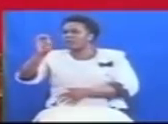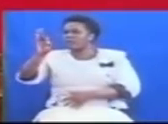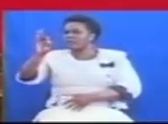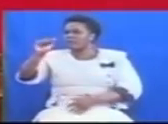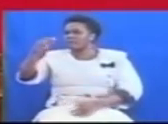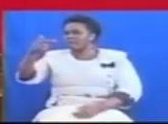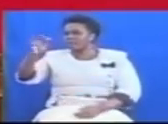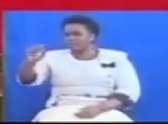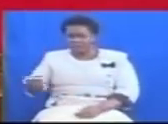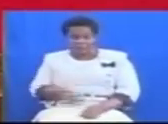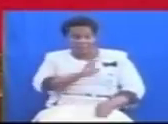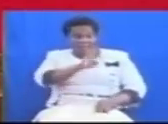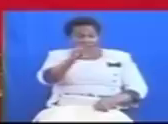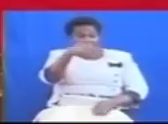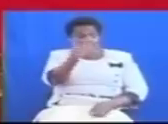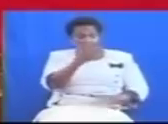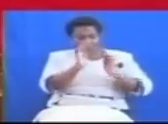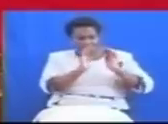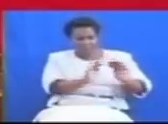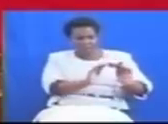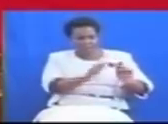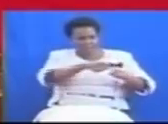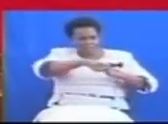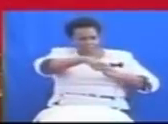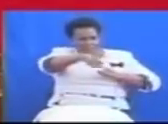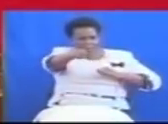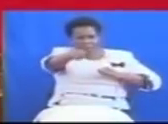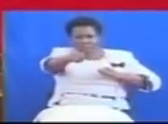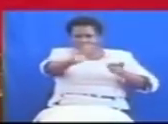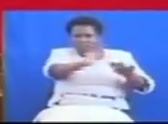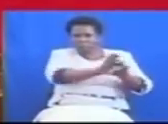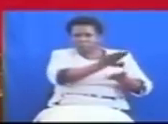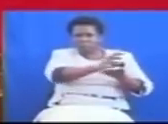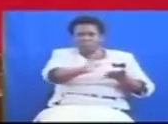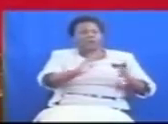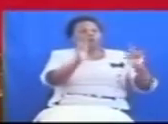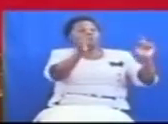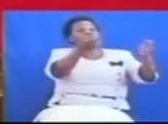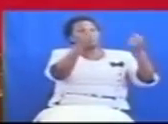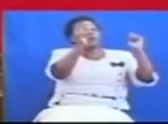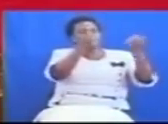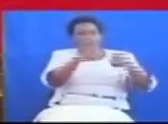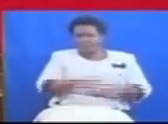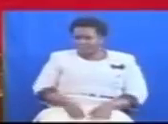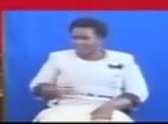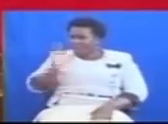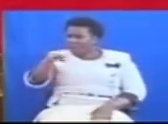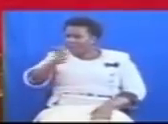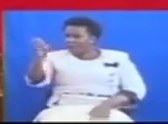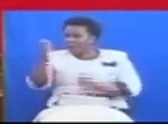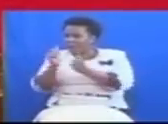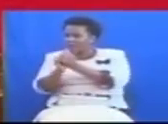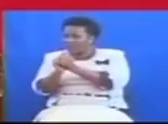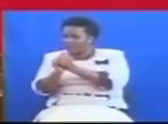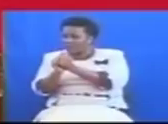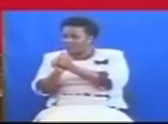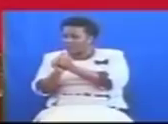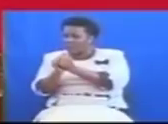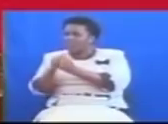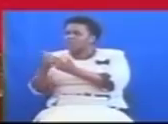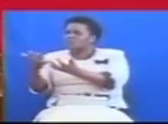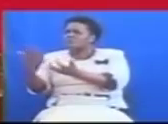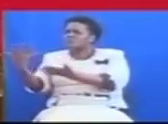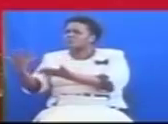hekta 5,000 zilizobaki zilipimwa vitalu na kugawiwa wafugaji. Mwaka 2010, baada ya kupokea